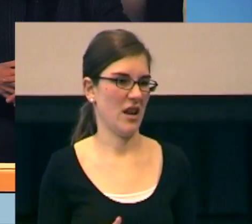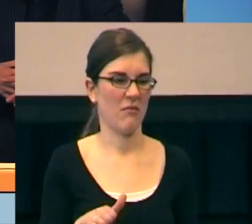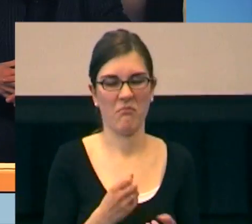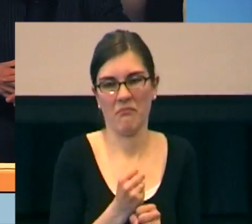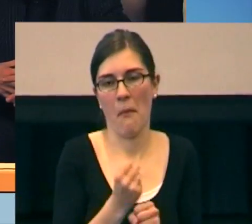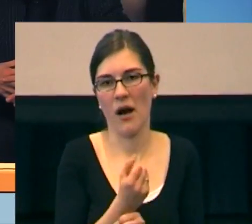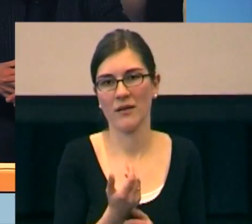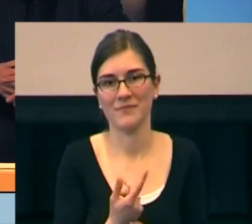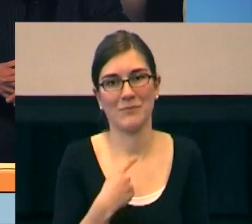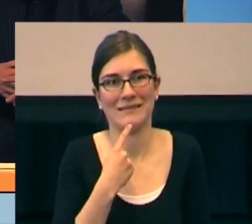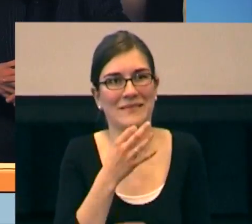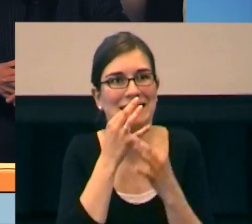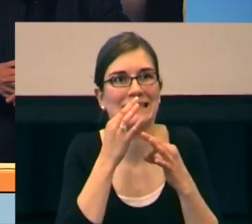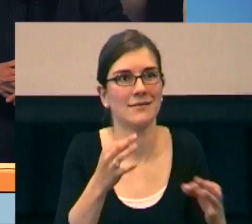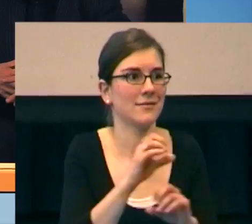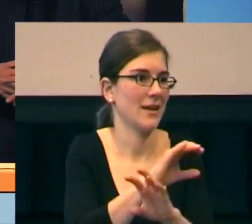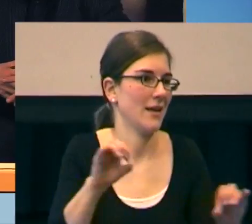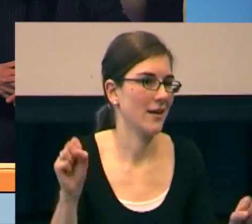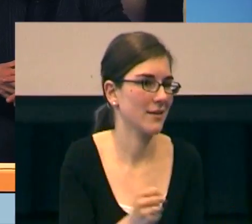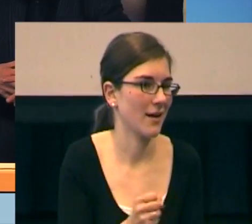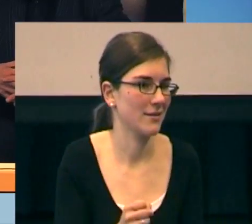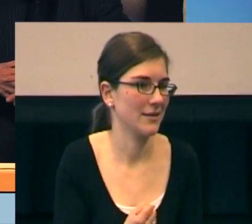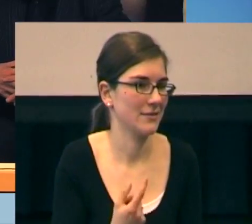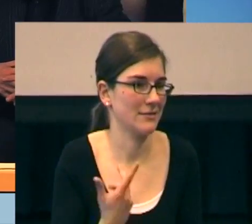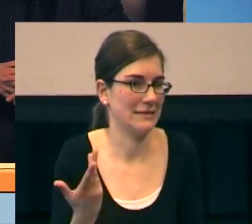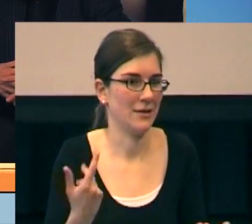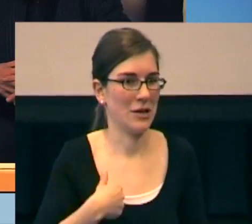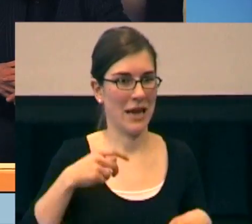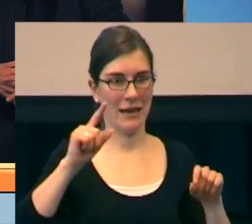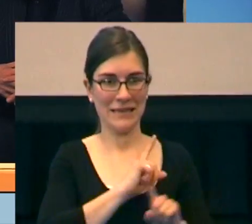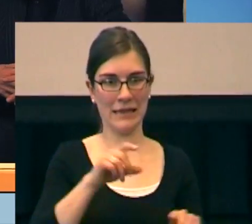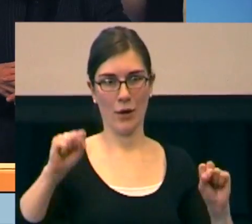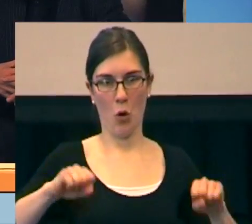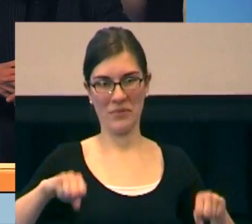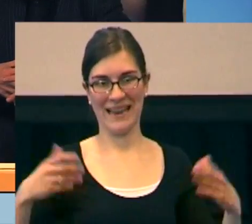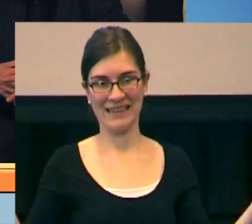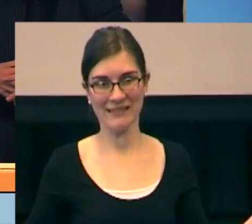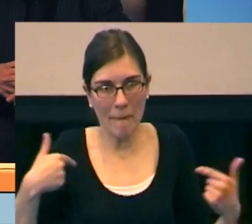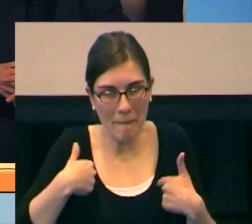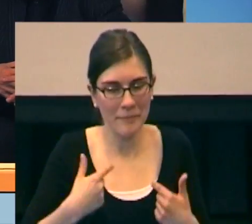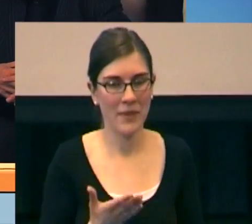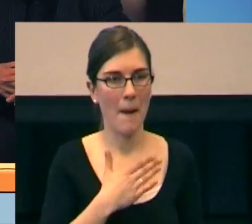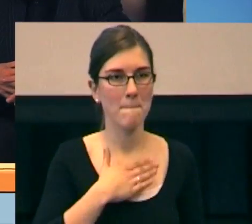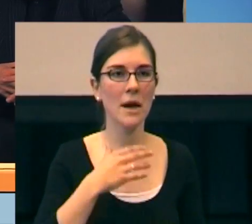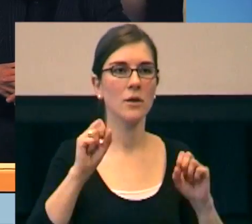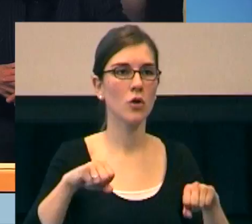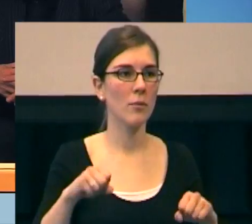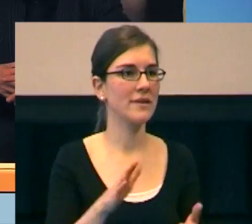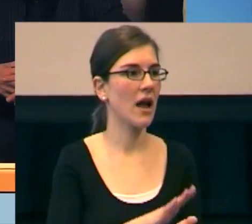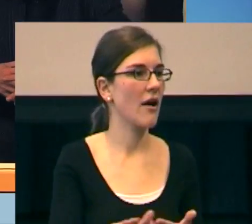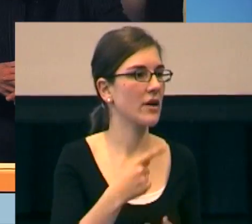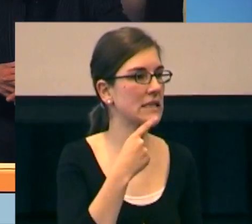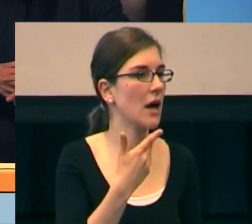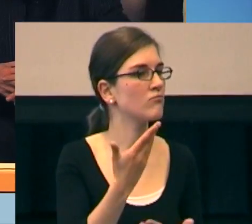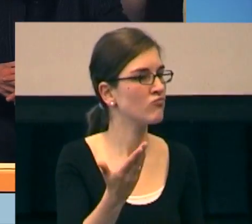darüber kann ich Ihnen letztendlich auch nicht sagen da bin ich nicht kompetent meine Kompetenz ist darin erstmal überhaupt